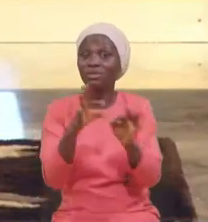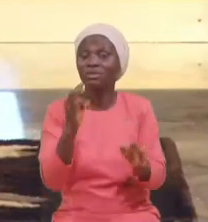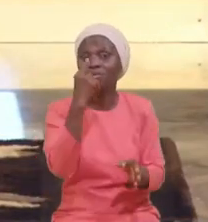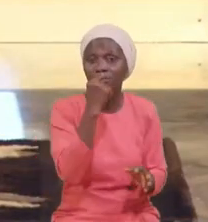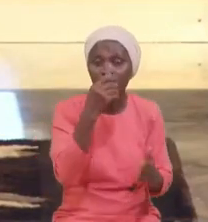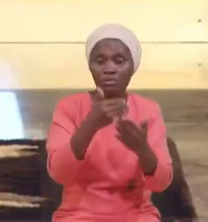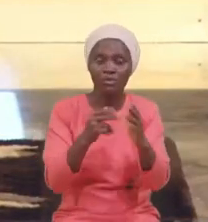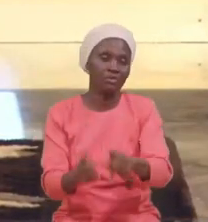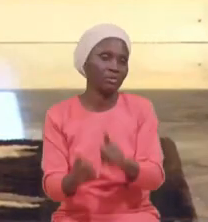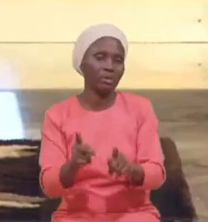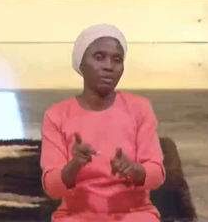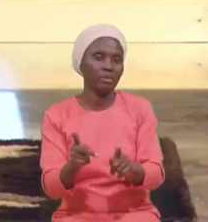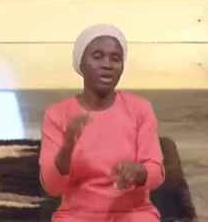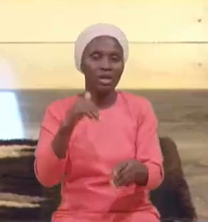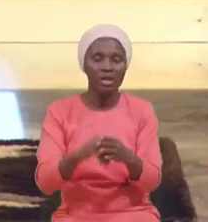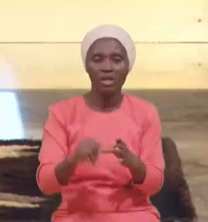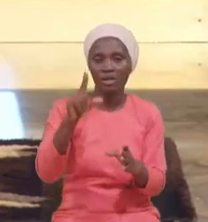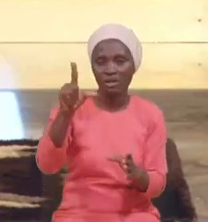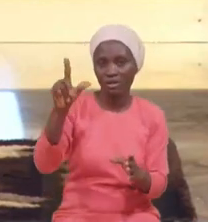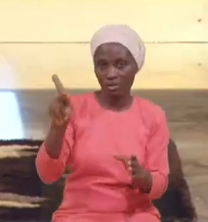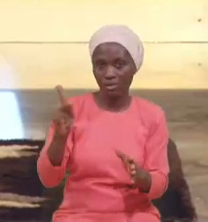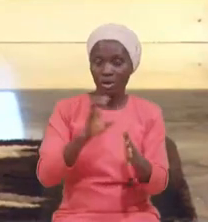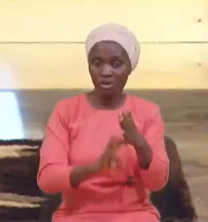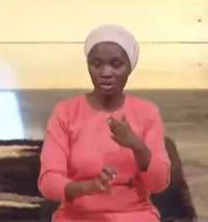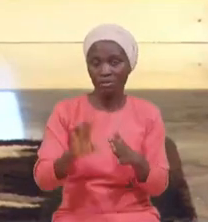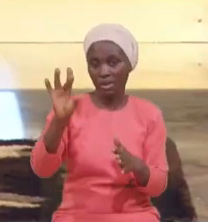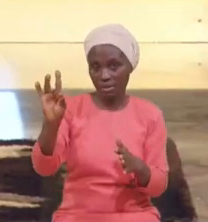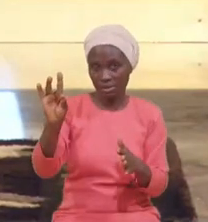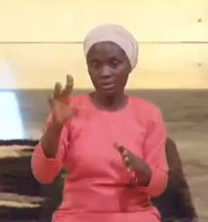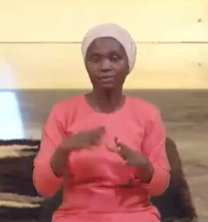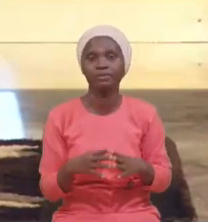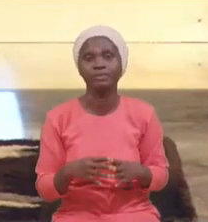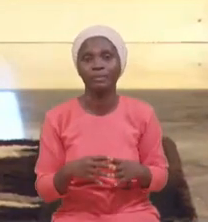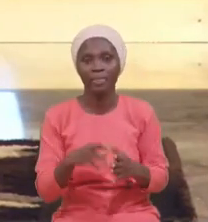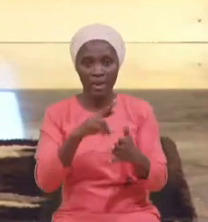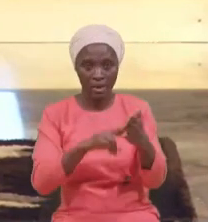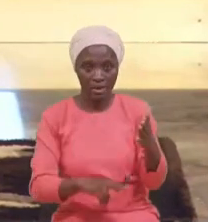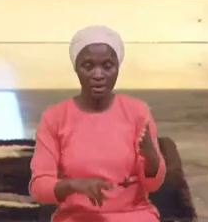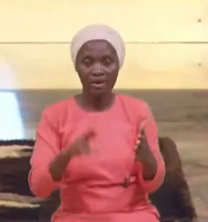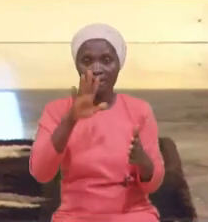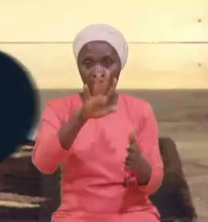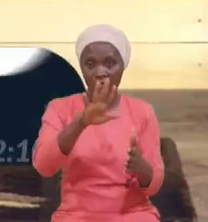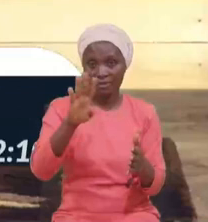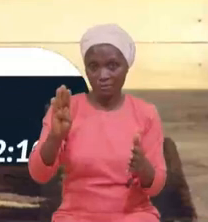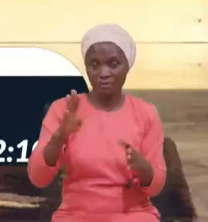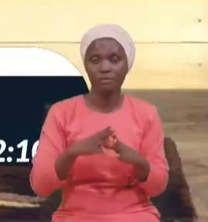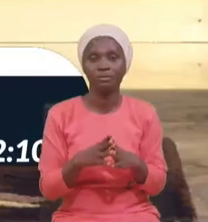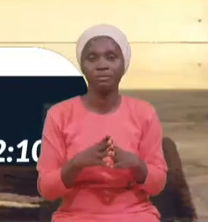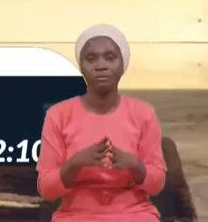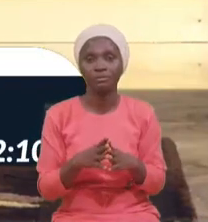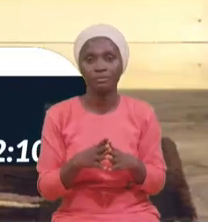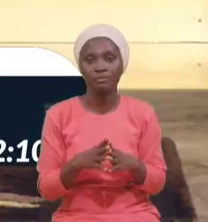gens. Nous allons à Luc 8. Luc 8. Je lis le verset